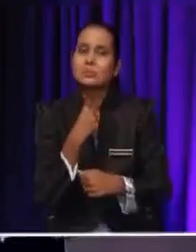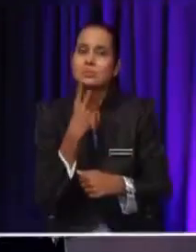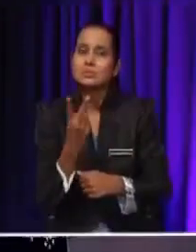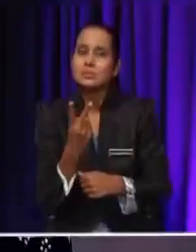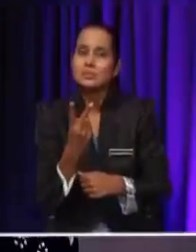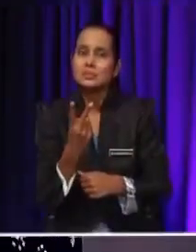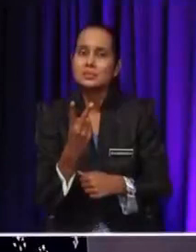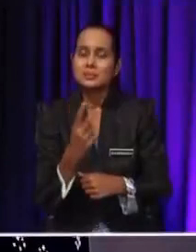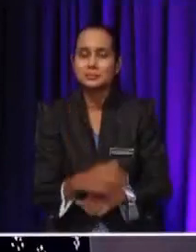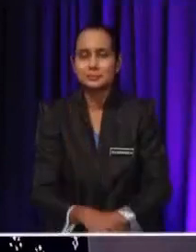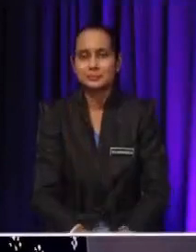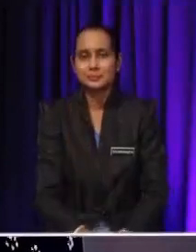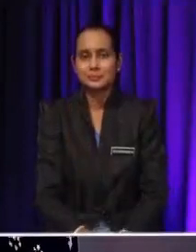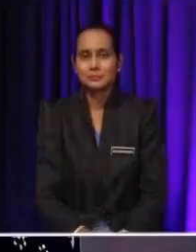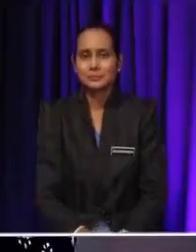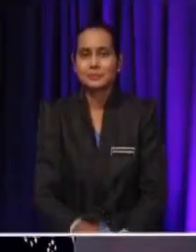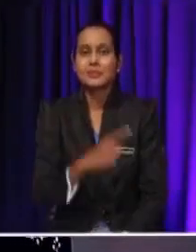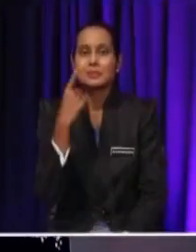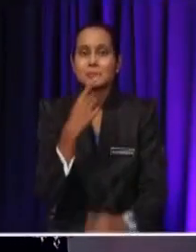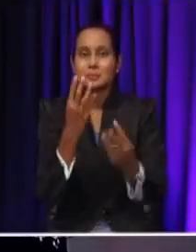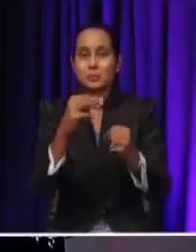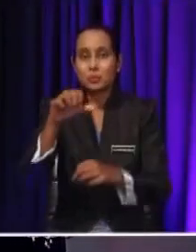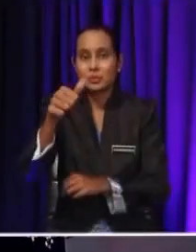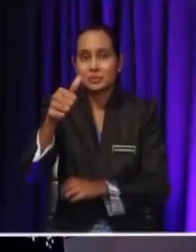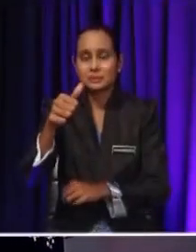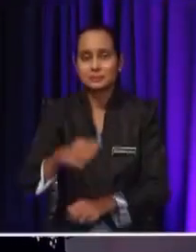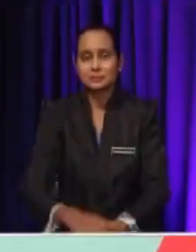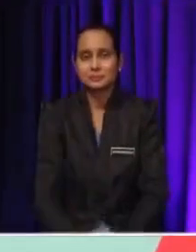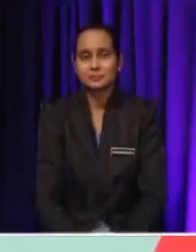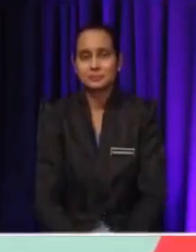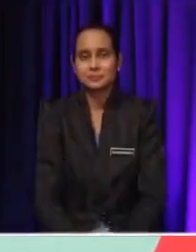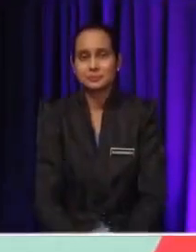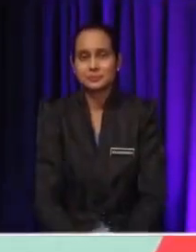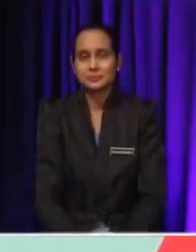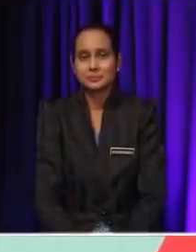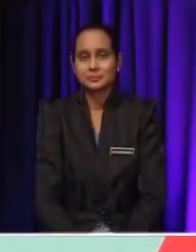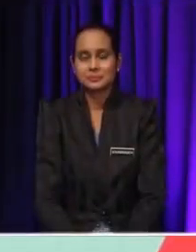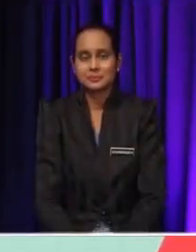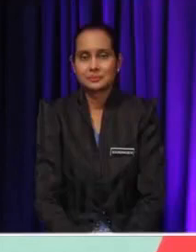mendeklamasikan saja Jadi siapa ndak muliakan dahulu angkat tangan